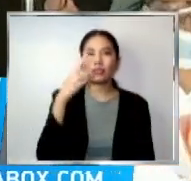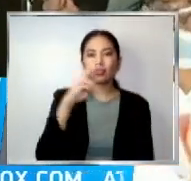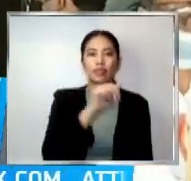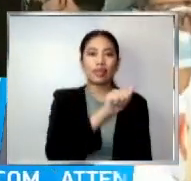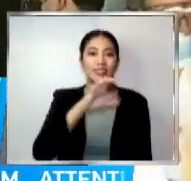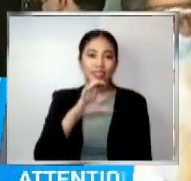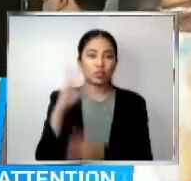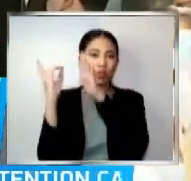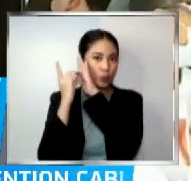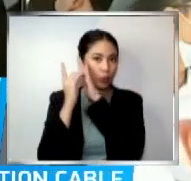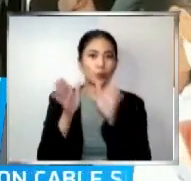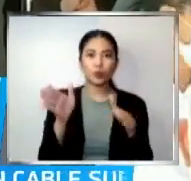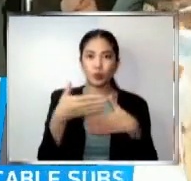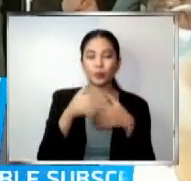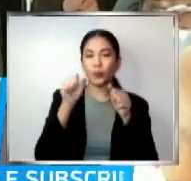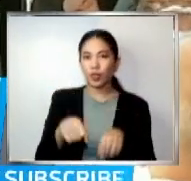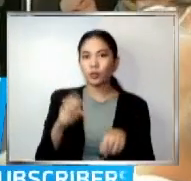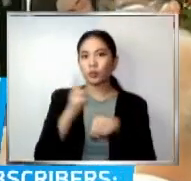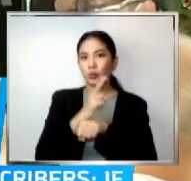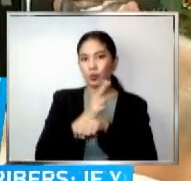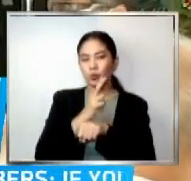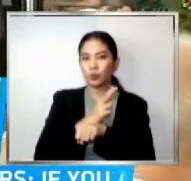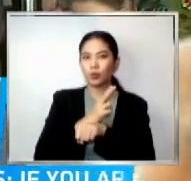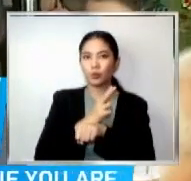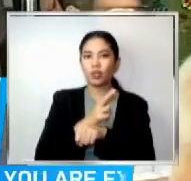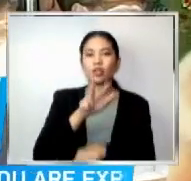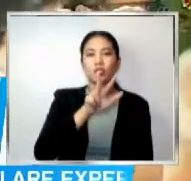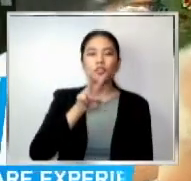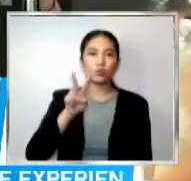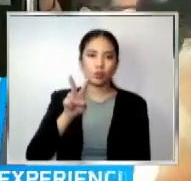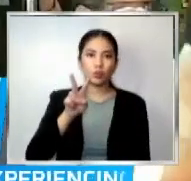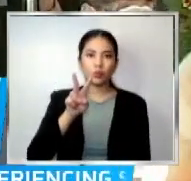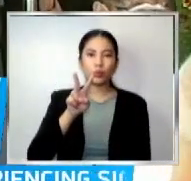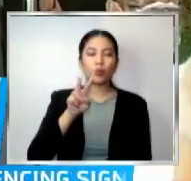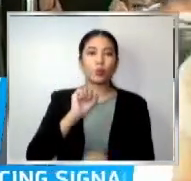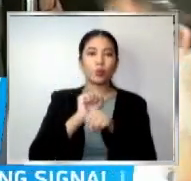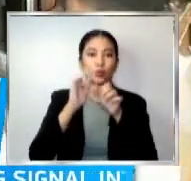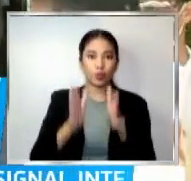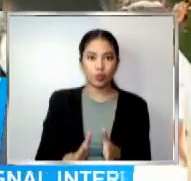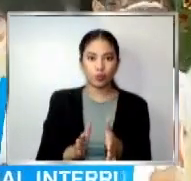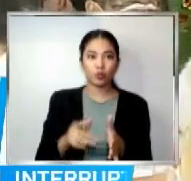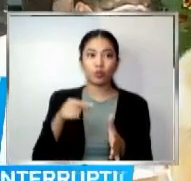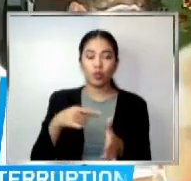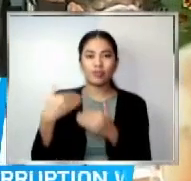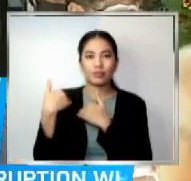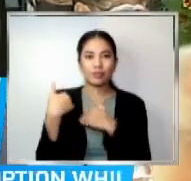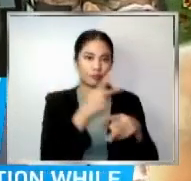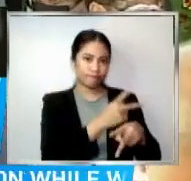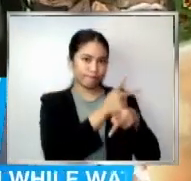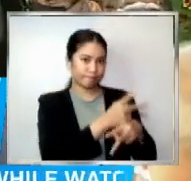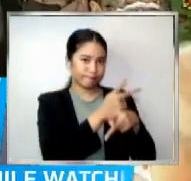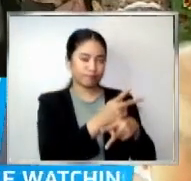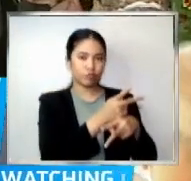na maaaring pakinabangan ng nasa 32 healthcare workers na tumitingin sa mga COVID patients. Pinasalamatan naman